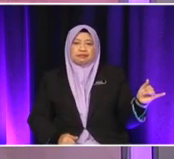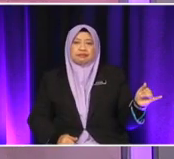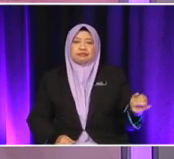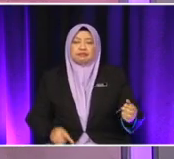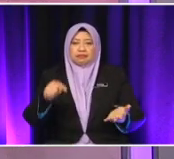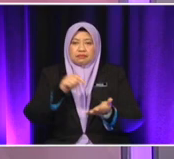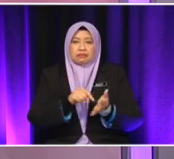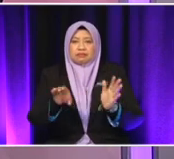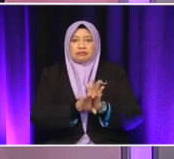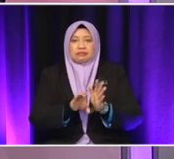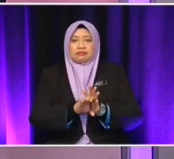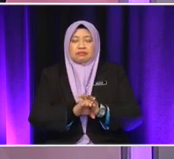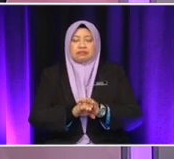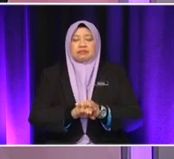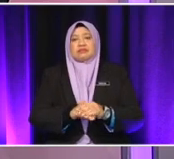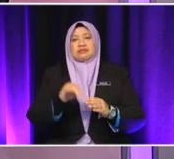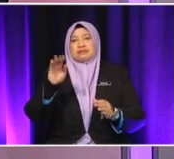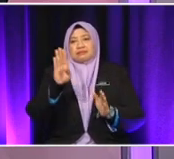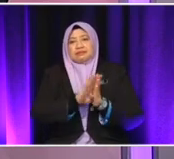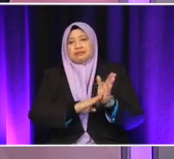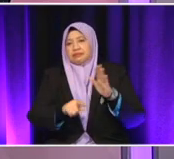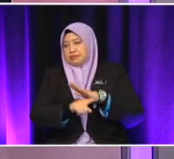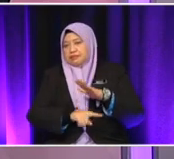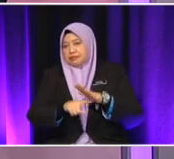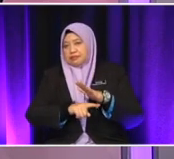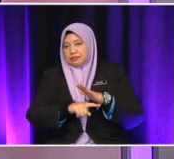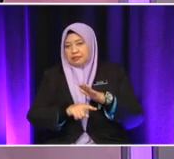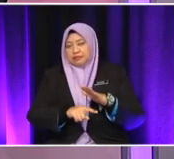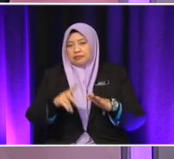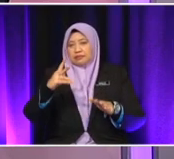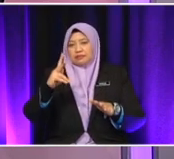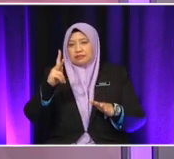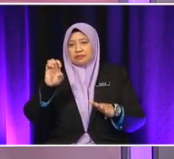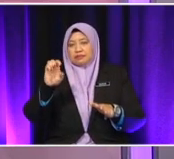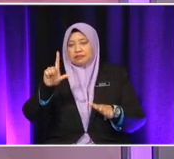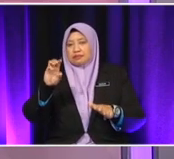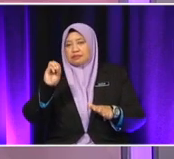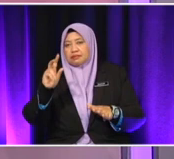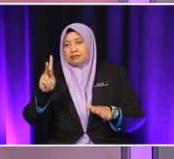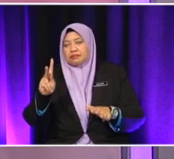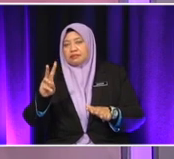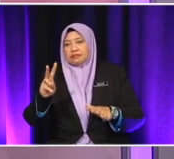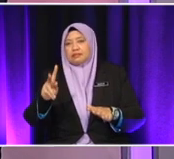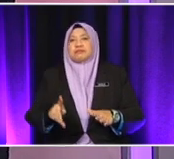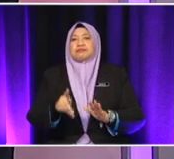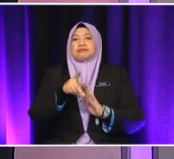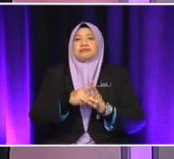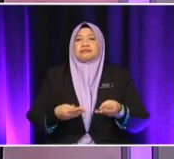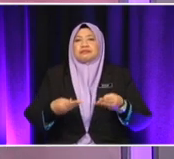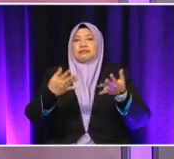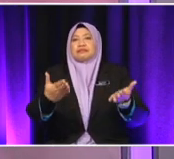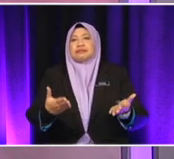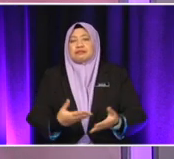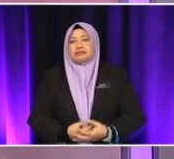adalah contoh selat yang ditunjukkan berdasarkan Teluk penawaran perubahan penawaran kita namakan Teluk